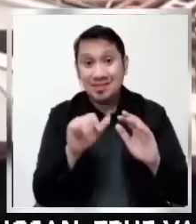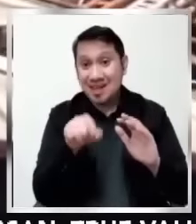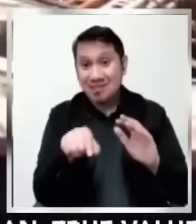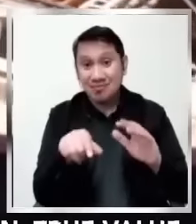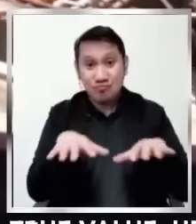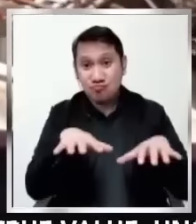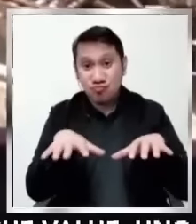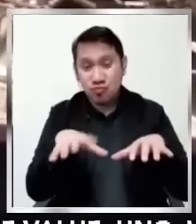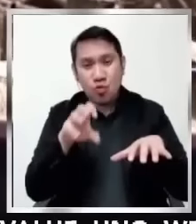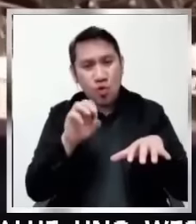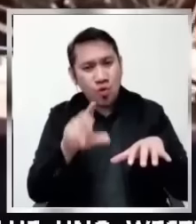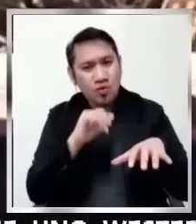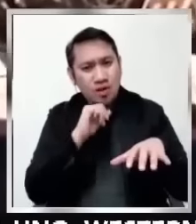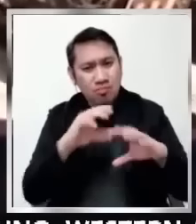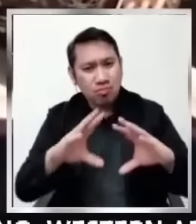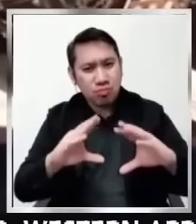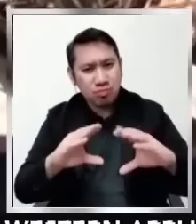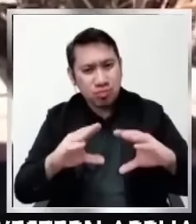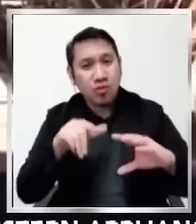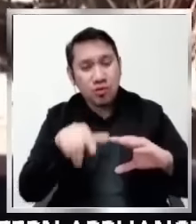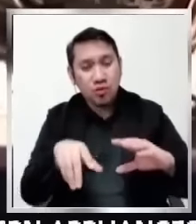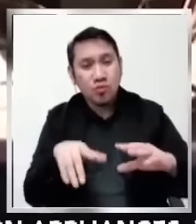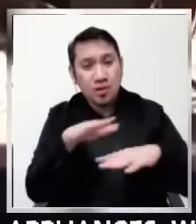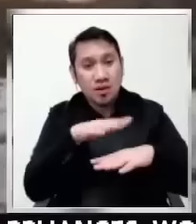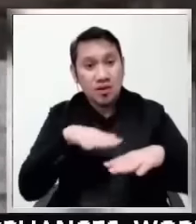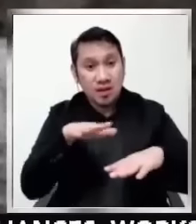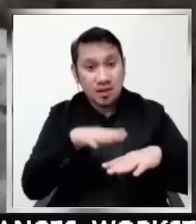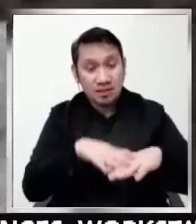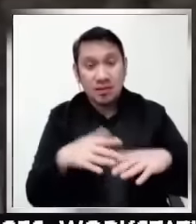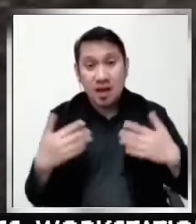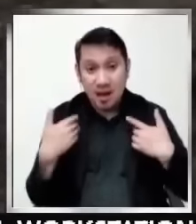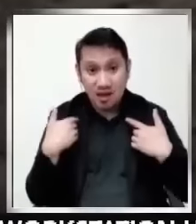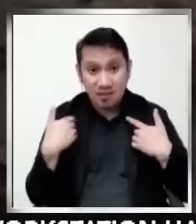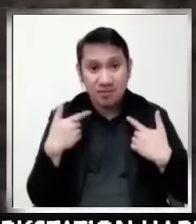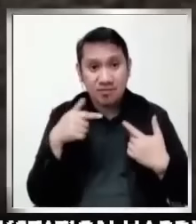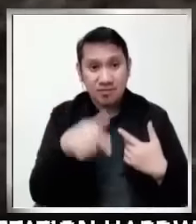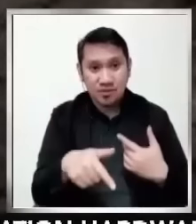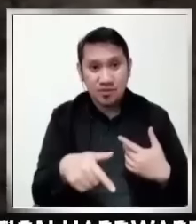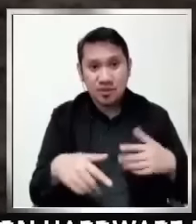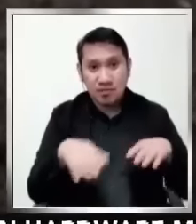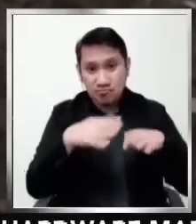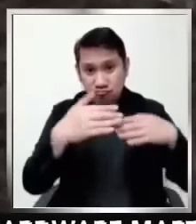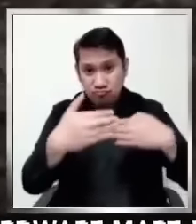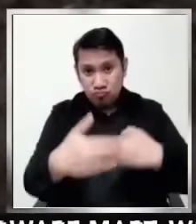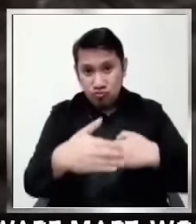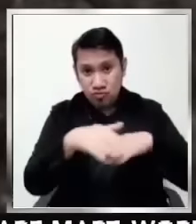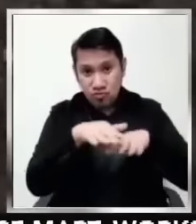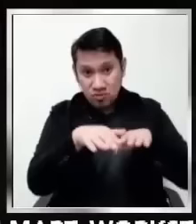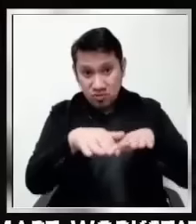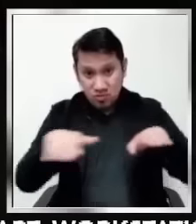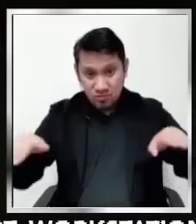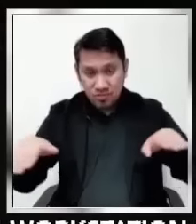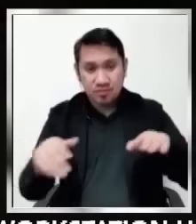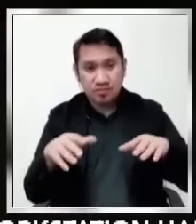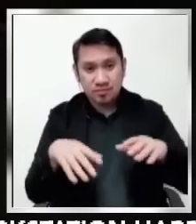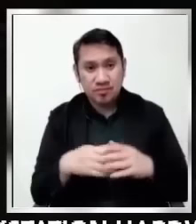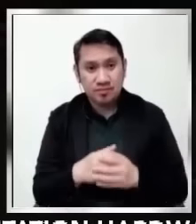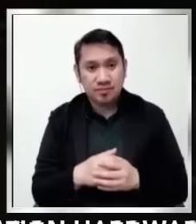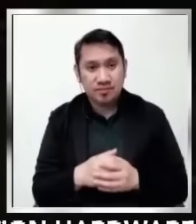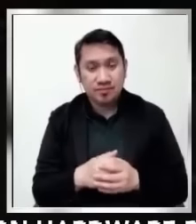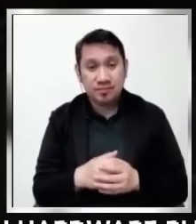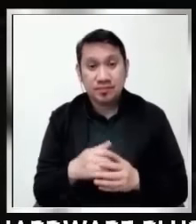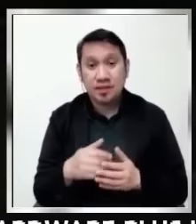lugar. Gamit ang heavy equipment, agad na nilagyan ng cube o concrete block sa bumigay na parte ng kalsada. Sa Mandaue